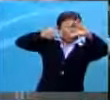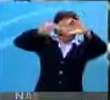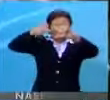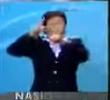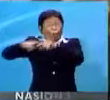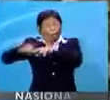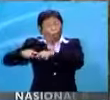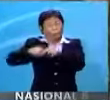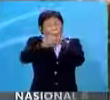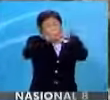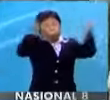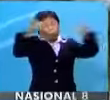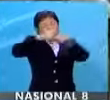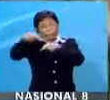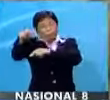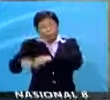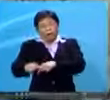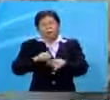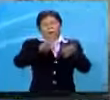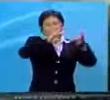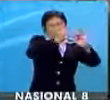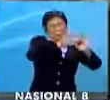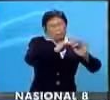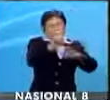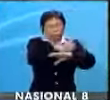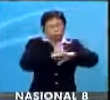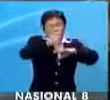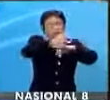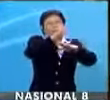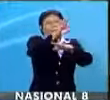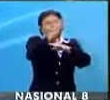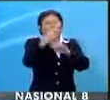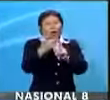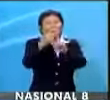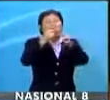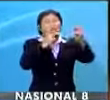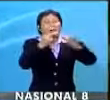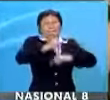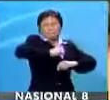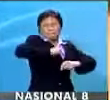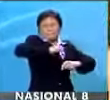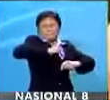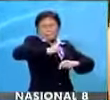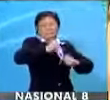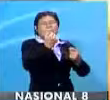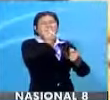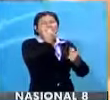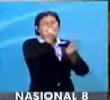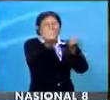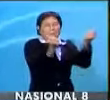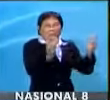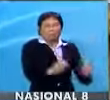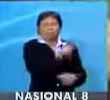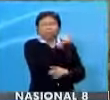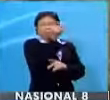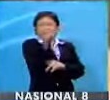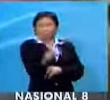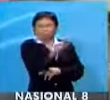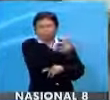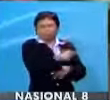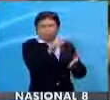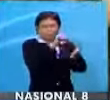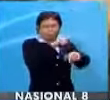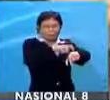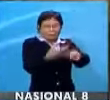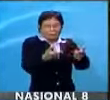pelbagai pihak sehingga ada netizen mewujudkan laman Facebook khas bagi menyatakan bantahan kepada pesalah kejadian tersebut semasa